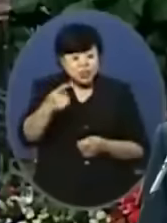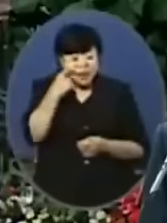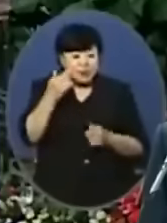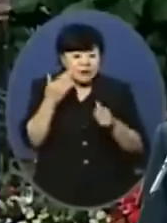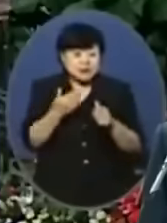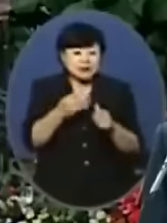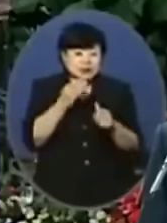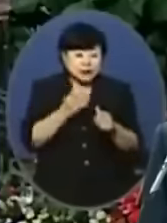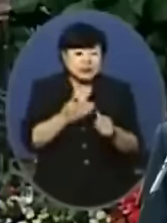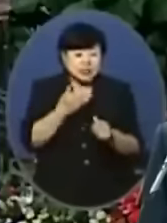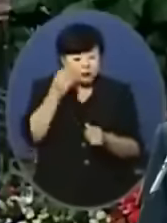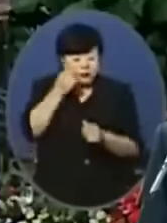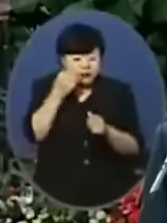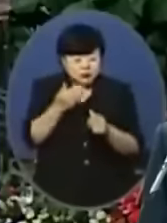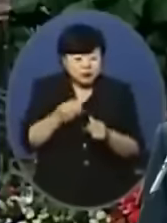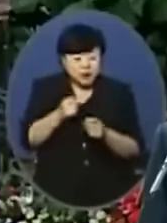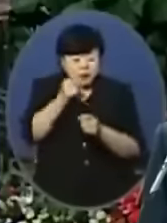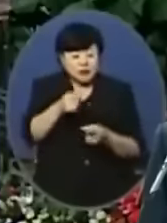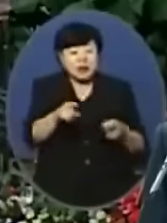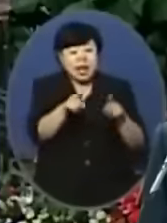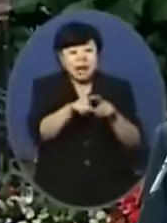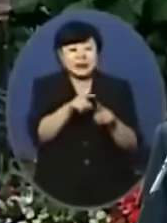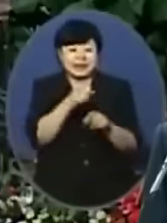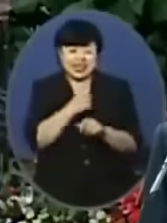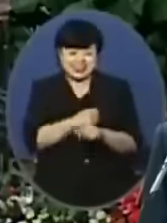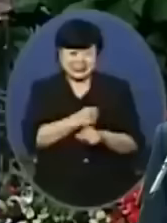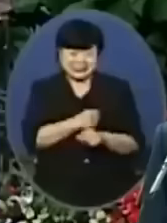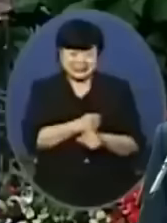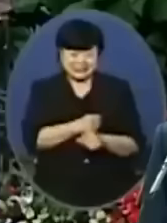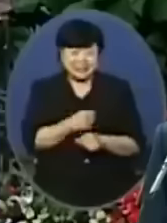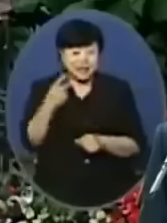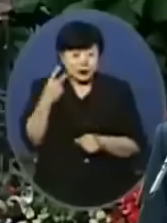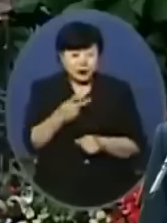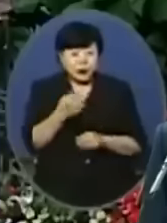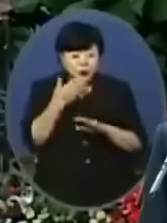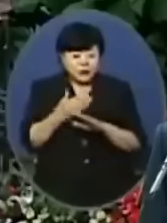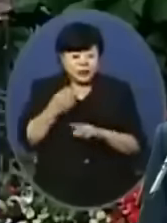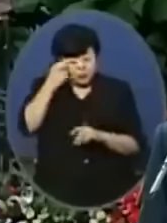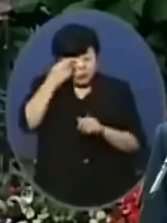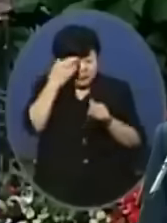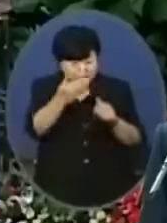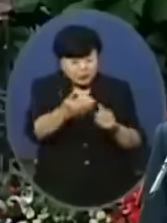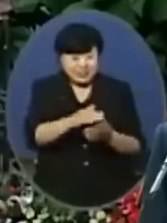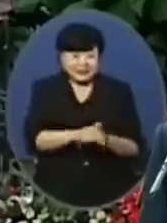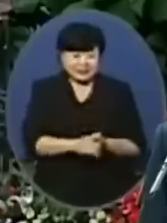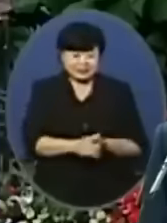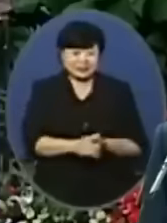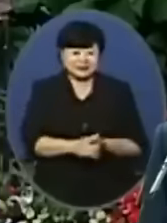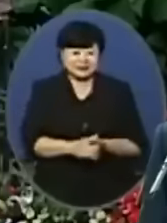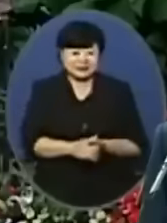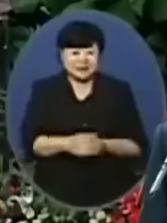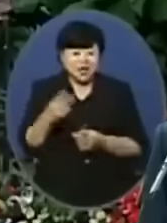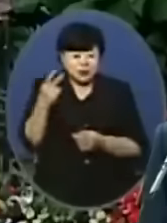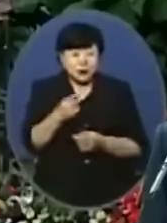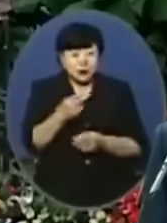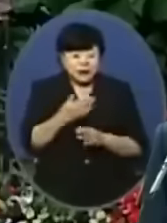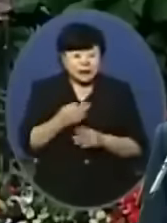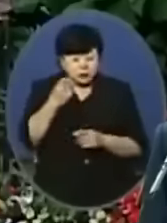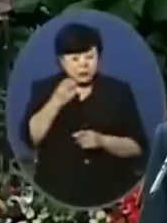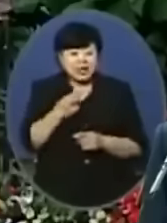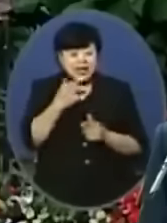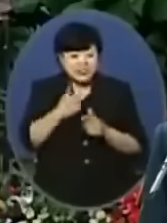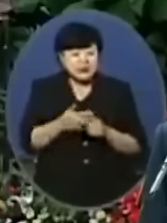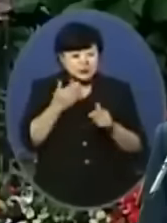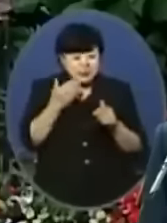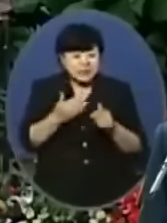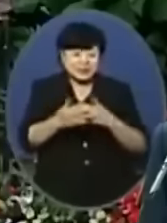다른 보혜사를 너에게 주사 영원토록 너희와 함께 하시리. 또 다른 보혜사 또 왜 또를 붙였습니까?